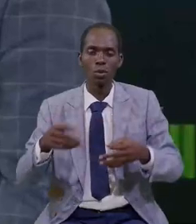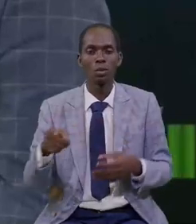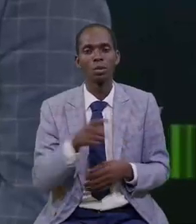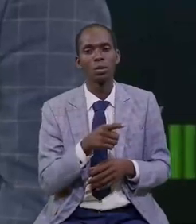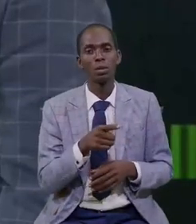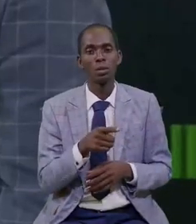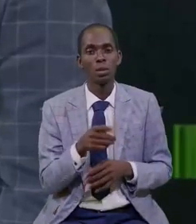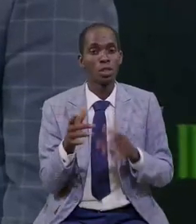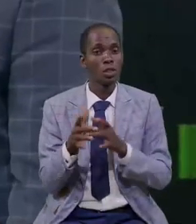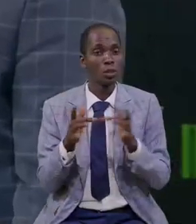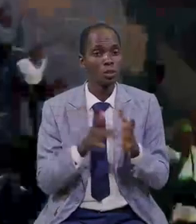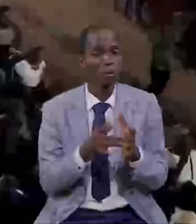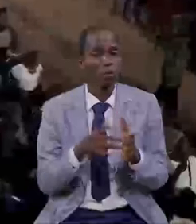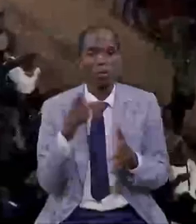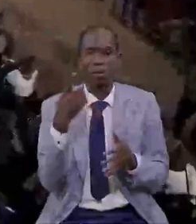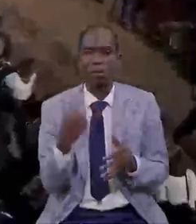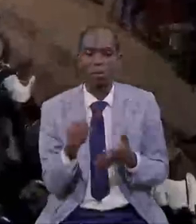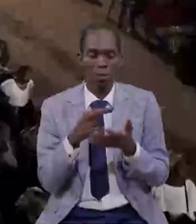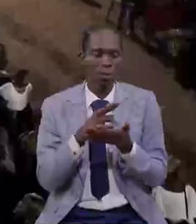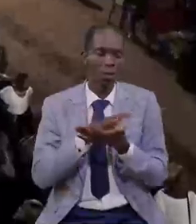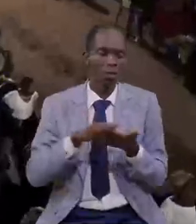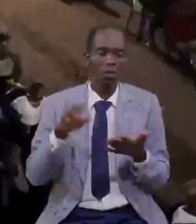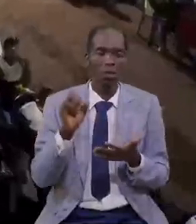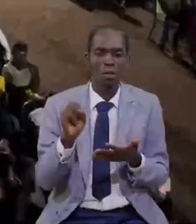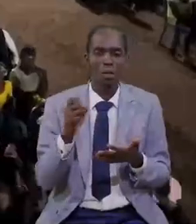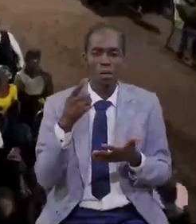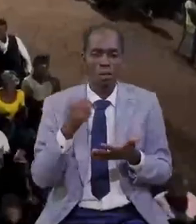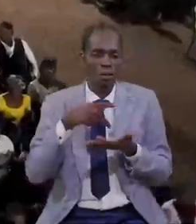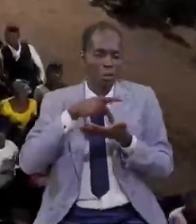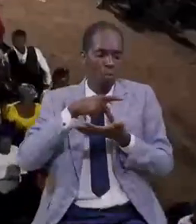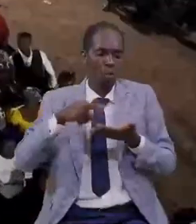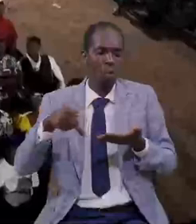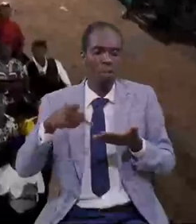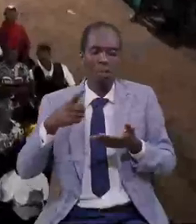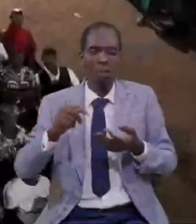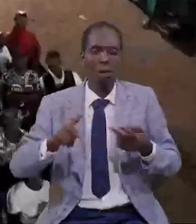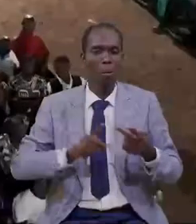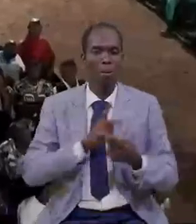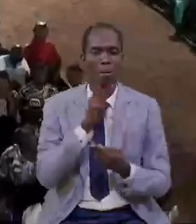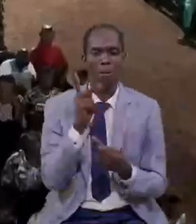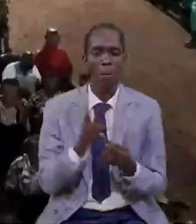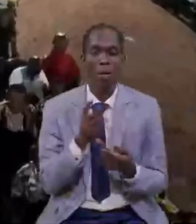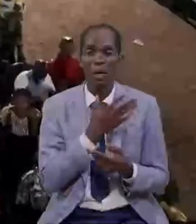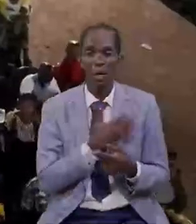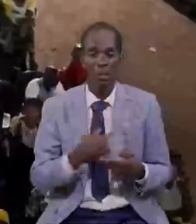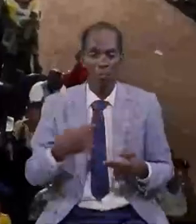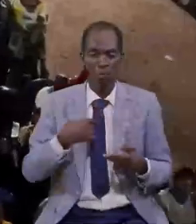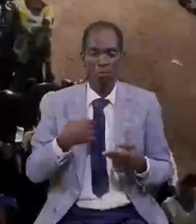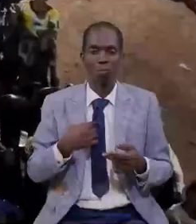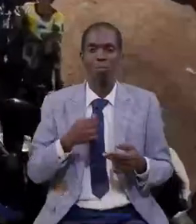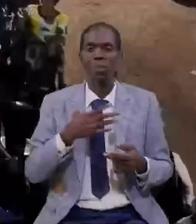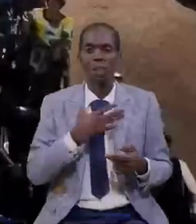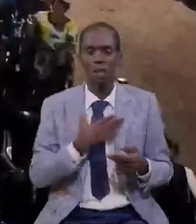Jésus le juste le pur le parfait et moi je suis imparfaite